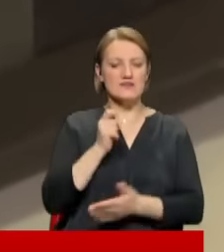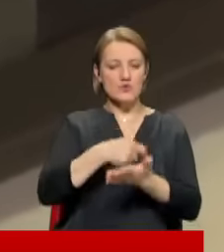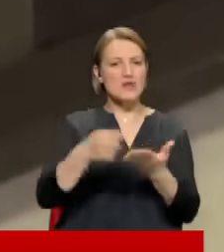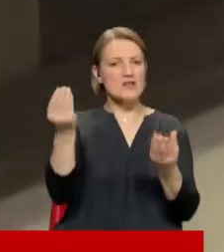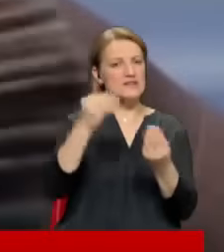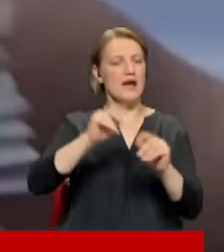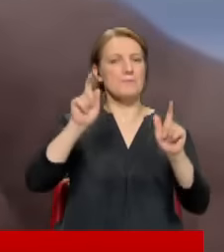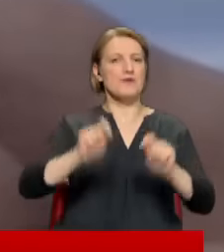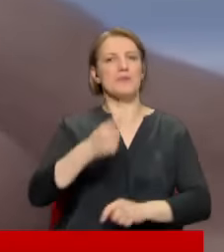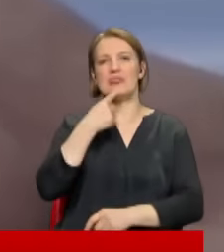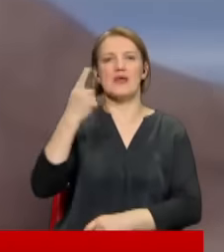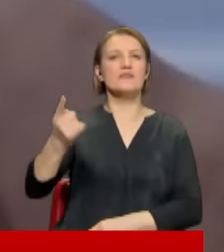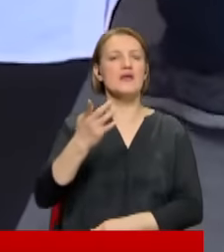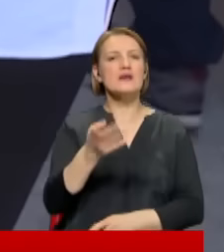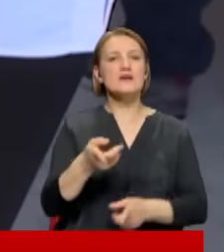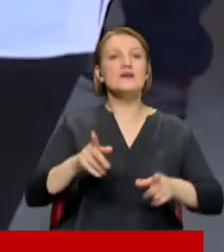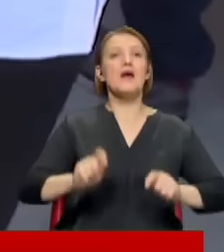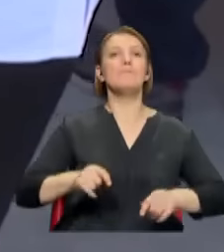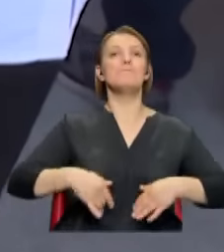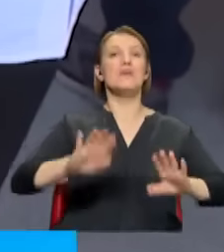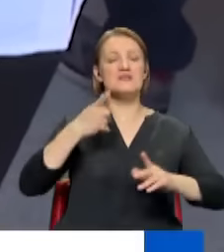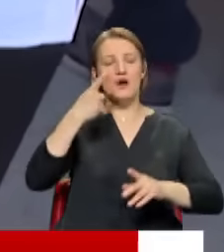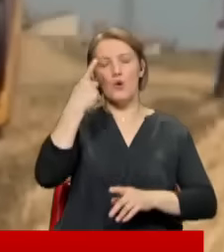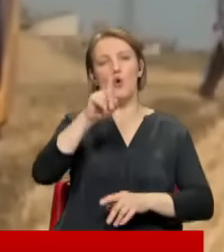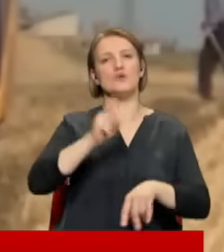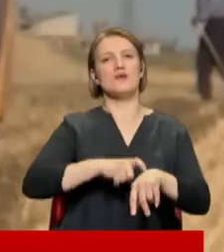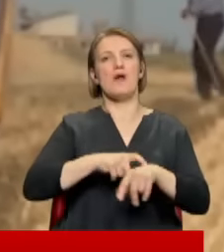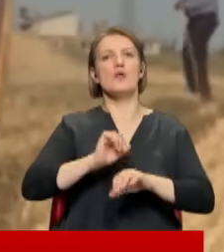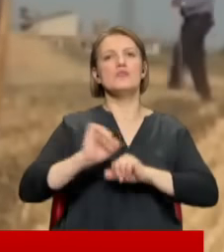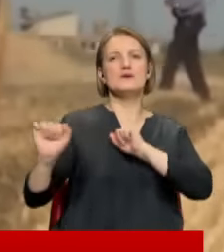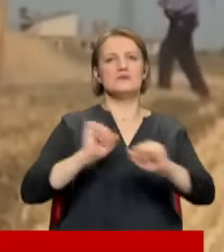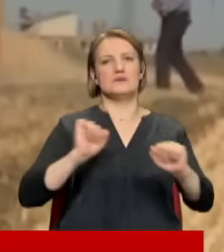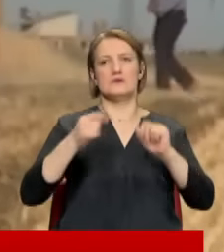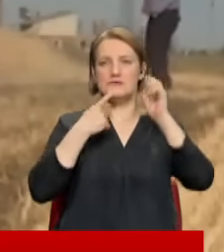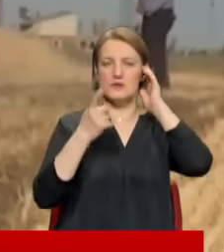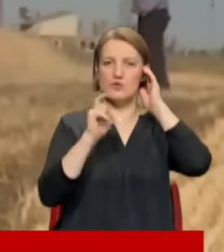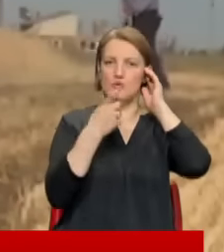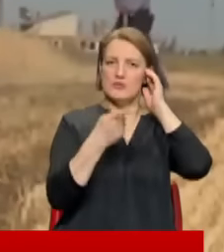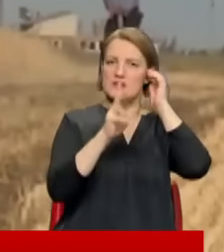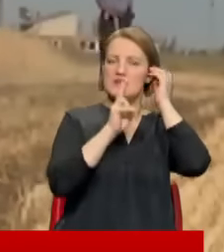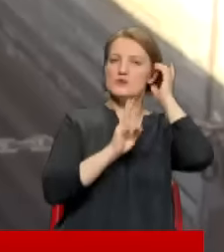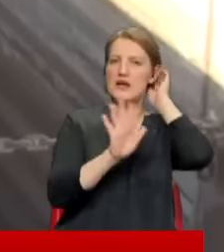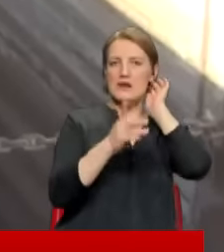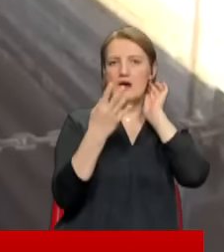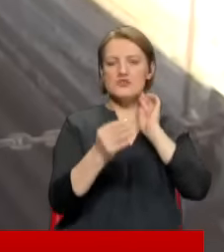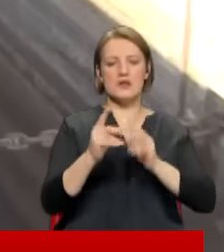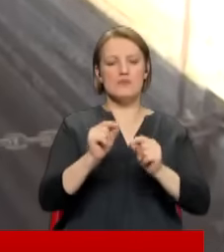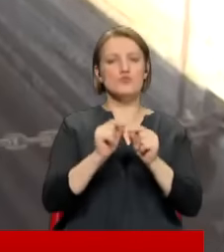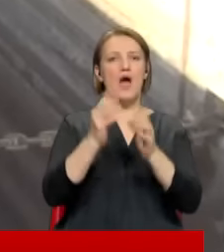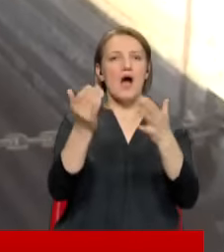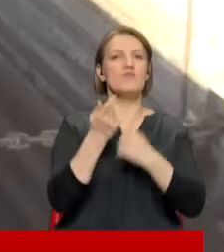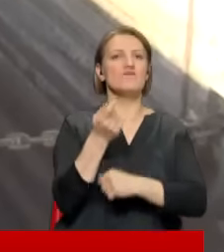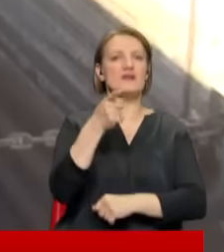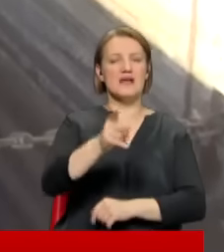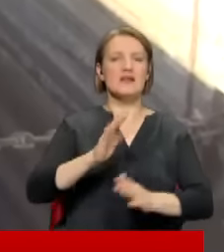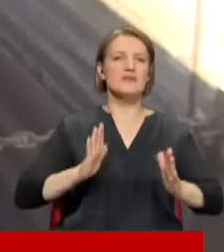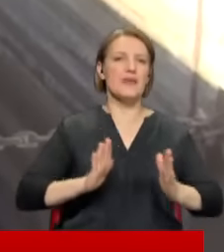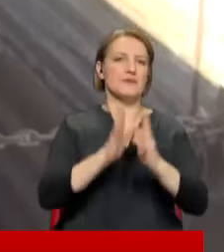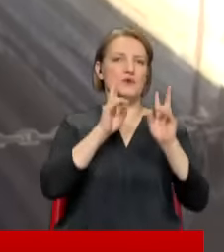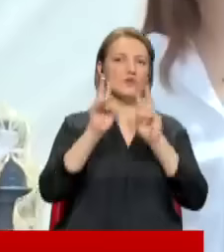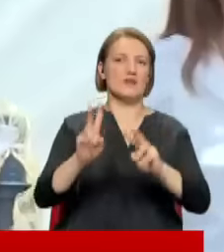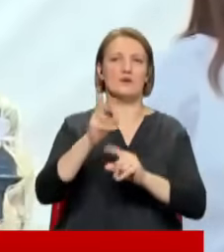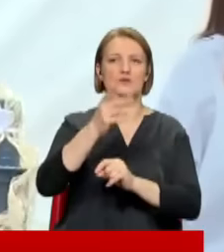zam çağrısı yaptı. Aksi takdirde tepkimiz çok sert olacak dedi. 9.250 lira açıklanan buğday alım fiyatına da tepki